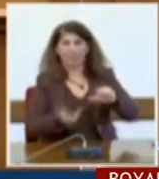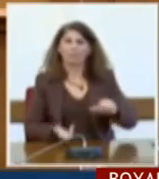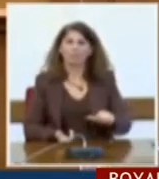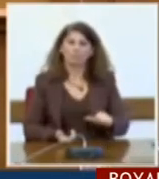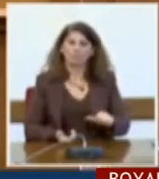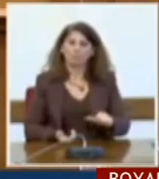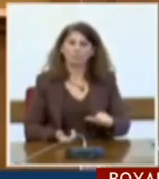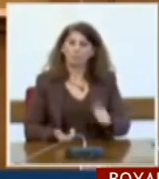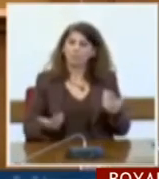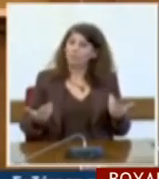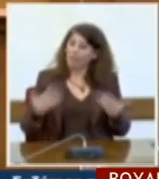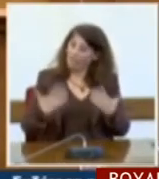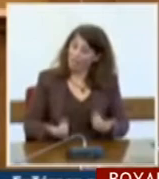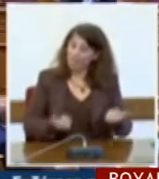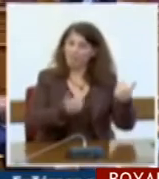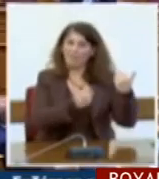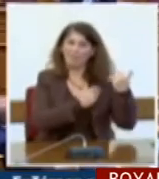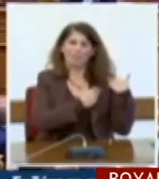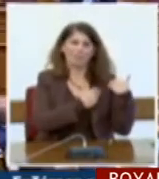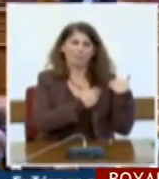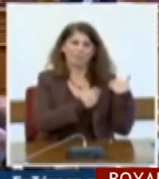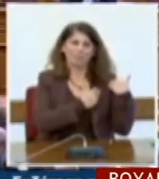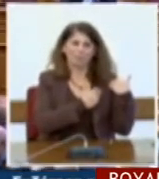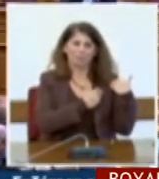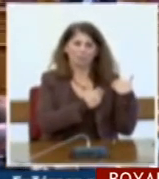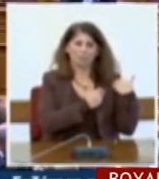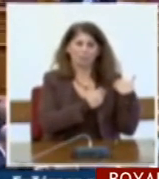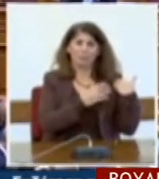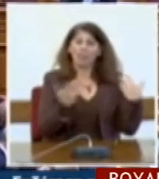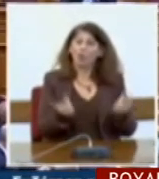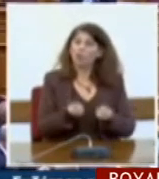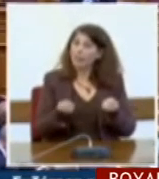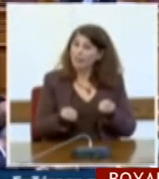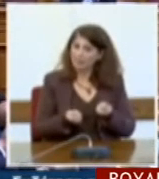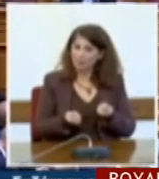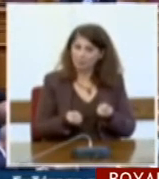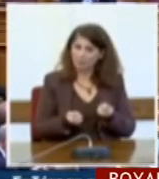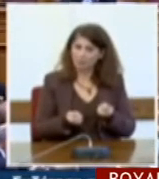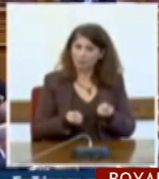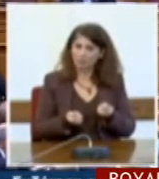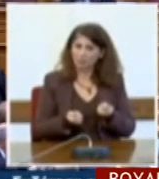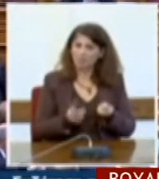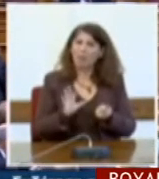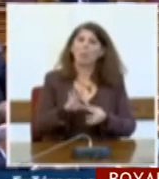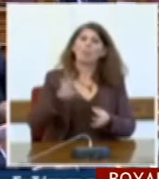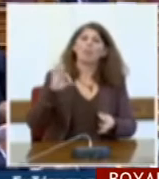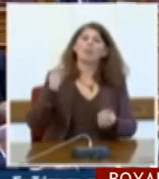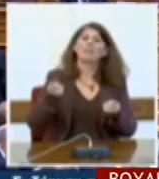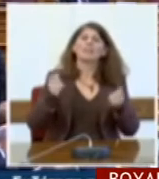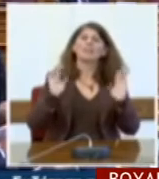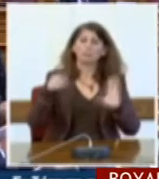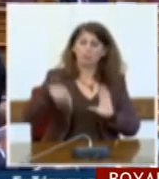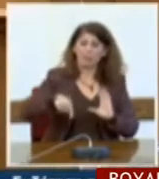Άρα έχετε ευθύνη για τα πεπραγμένα και για την αδράνεια της σημερινής ηγεσίας. Ή